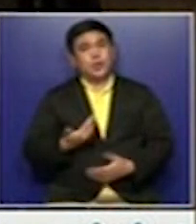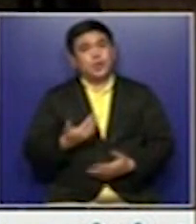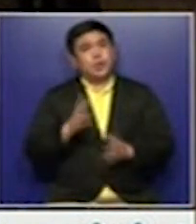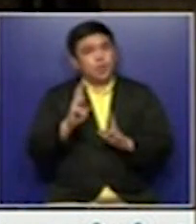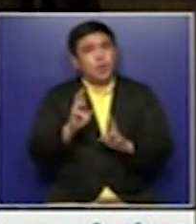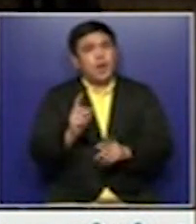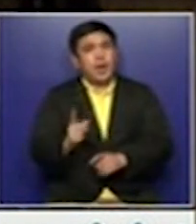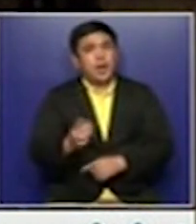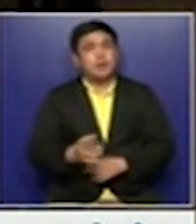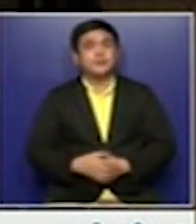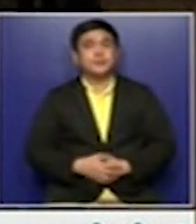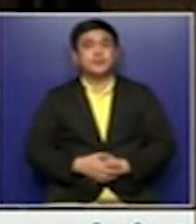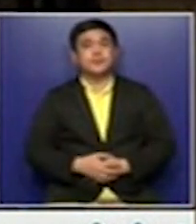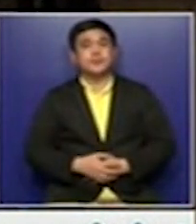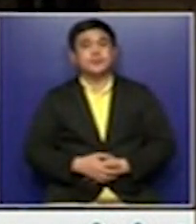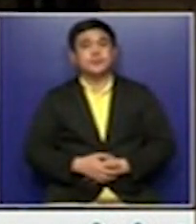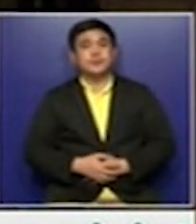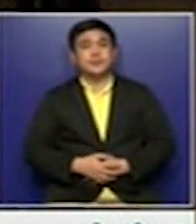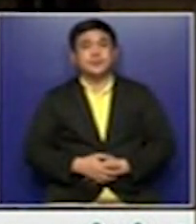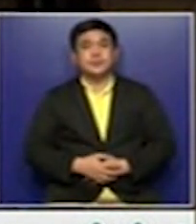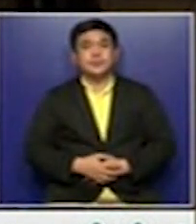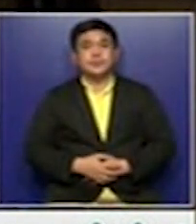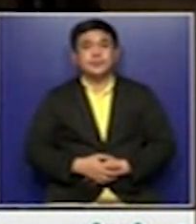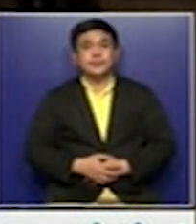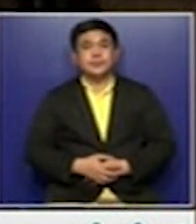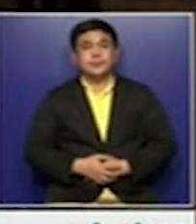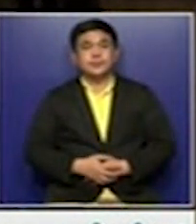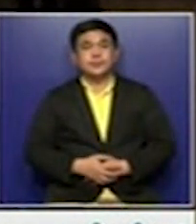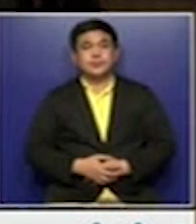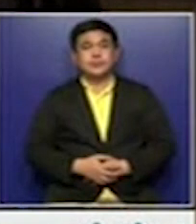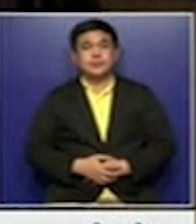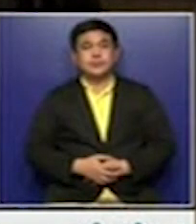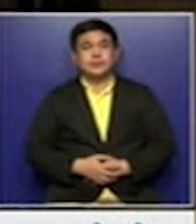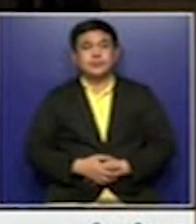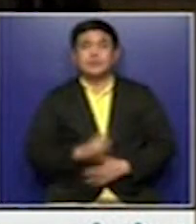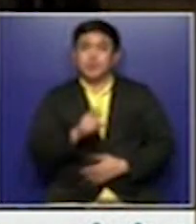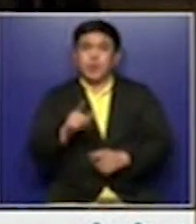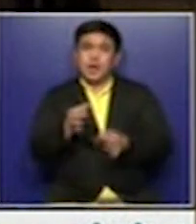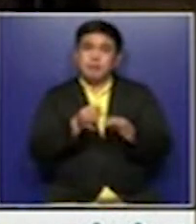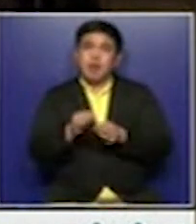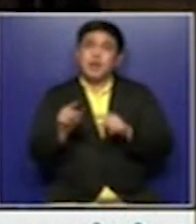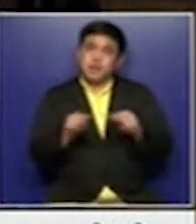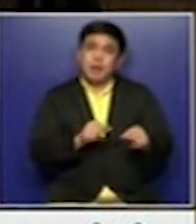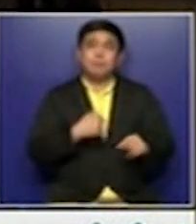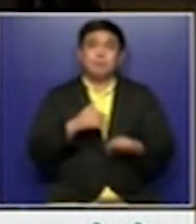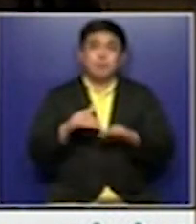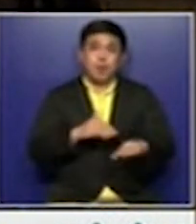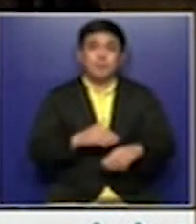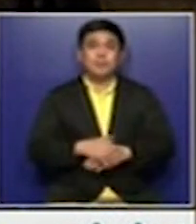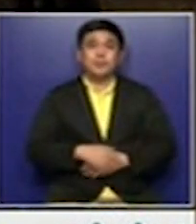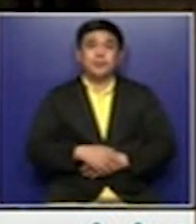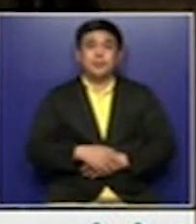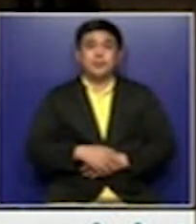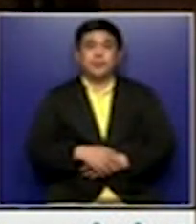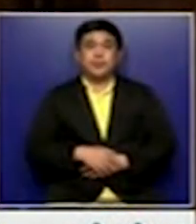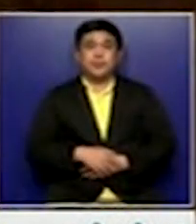ระวังตัวค ่ ะ ครับก ็ต้องระวังในด้านไหนอะคะก็ชี้แจงจะได้เตรียมพร้อมรับไว้ค่ะ คุณ ไป